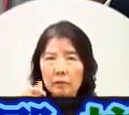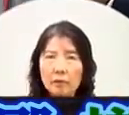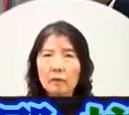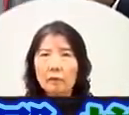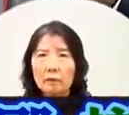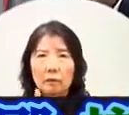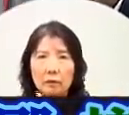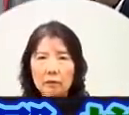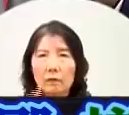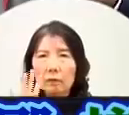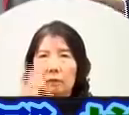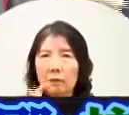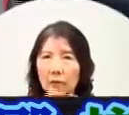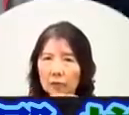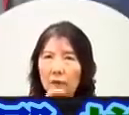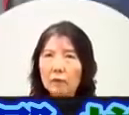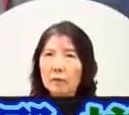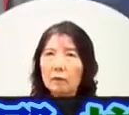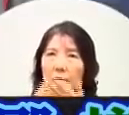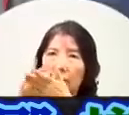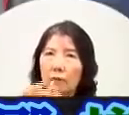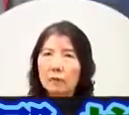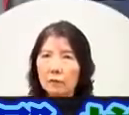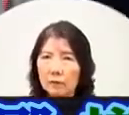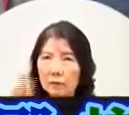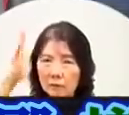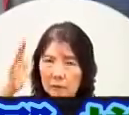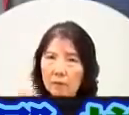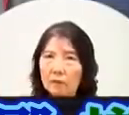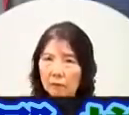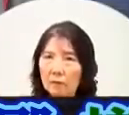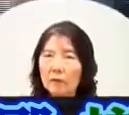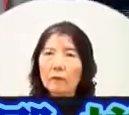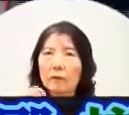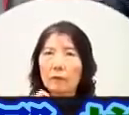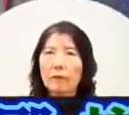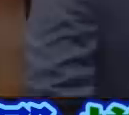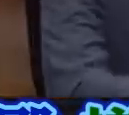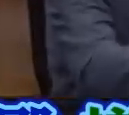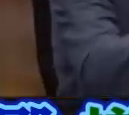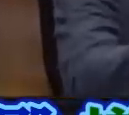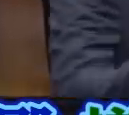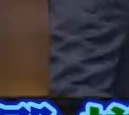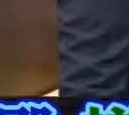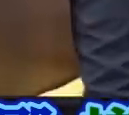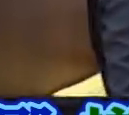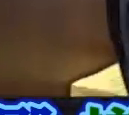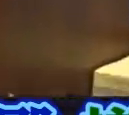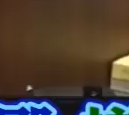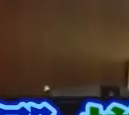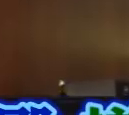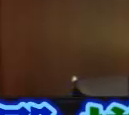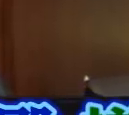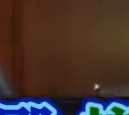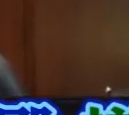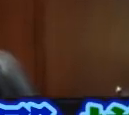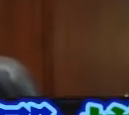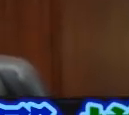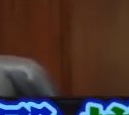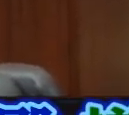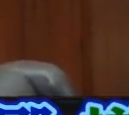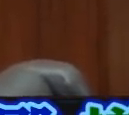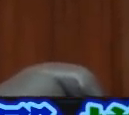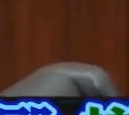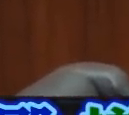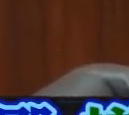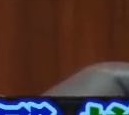会应报请行政院核办，这是法律条文的规定。所以请市长你不要违反高雄市议会的质询